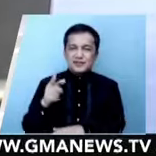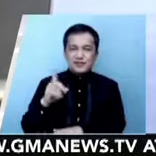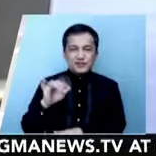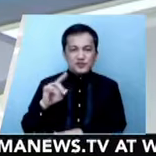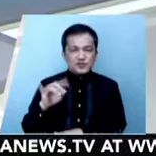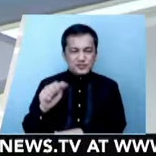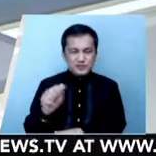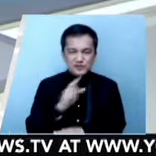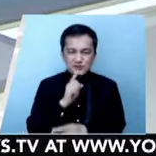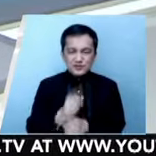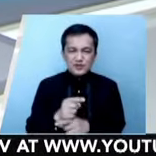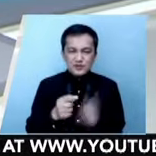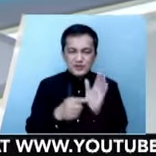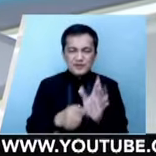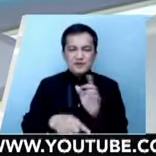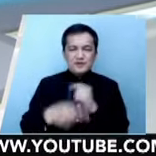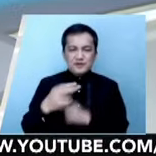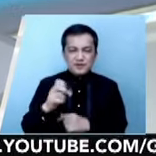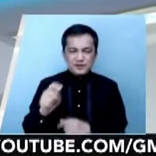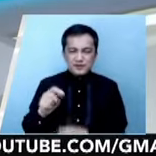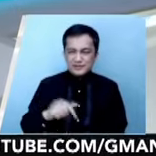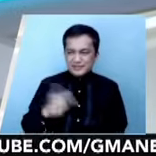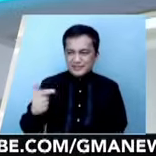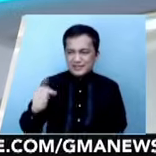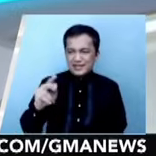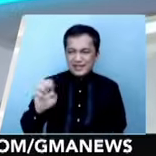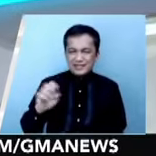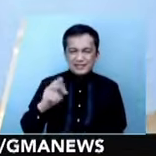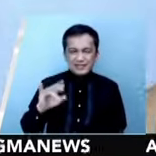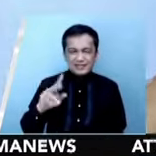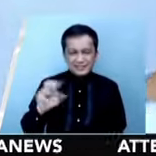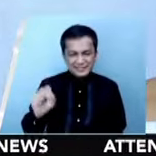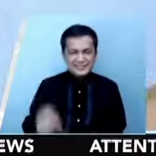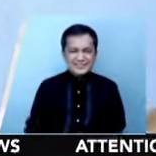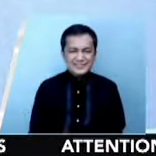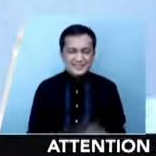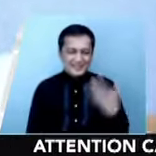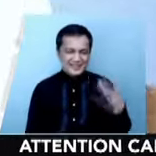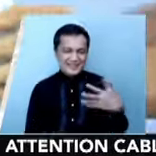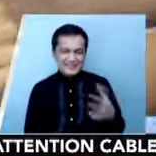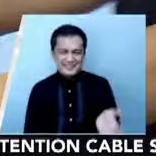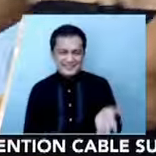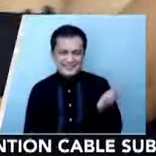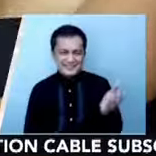Showtime host, Miss Ann Curtis. Hello. Welcome sa 24.